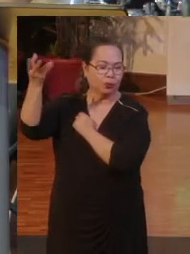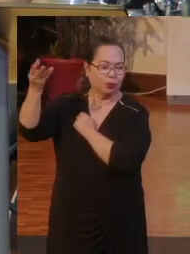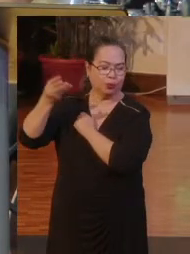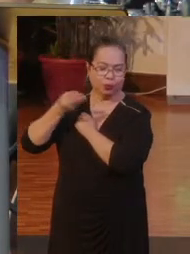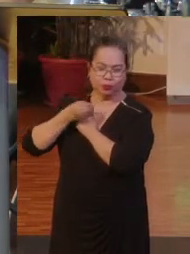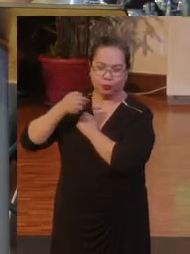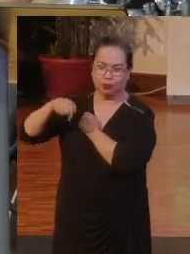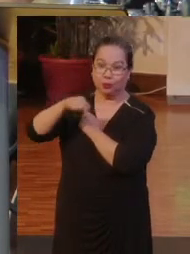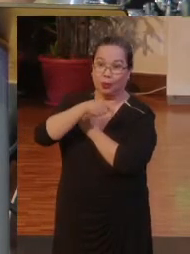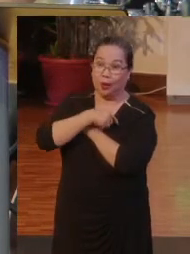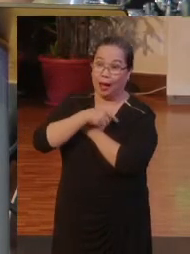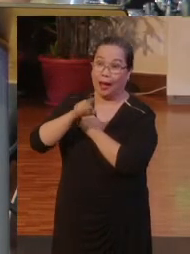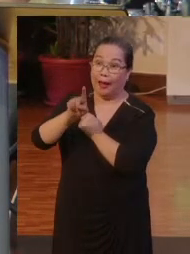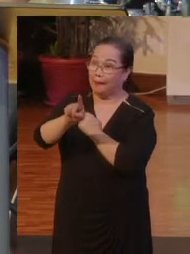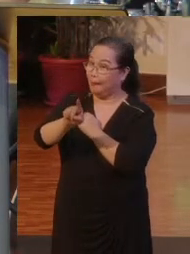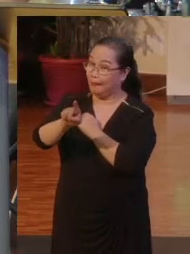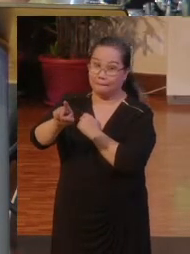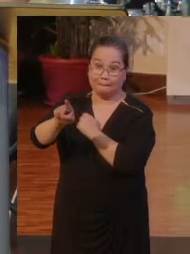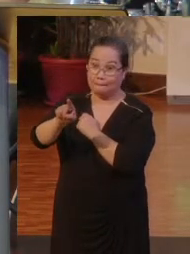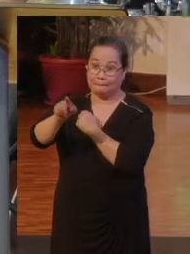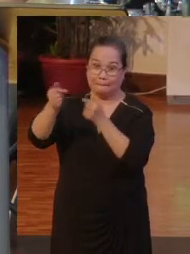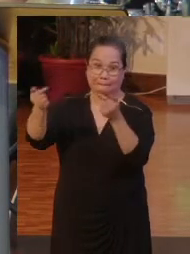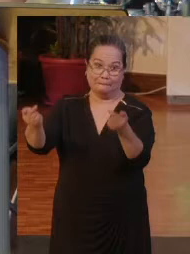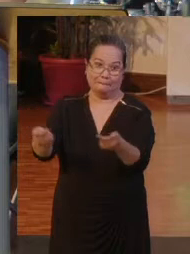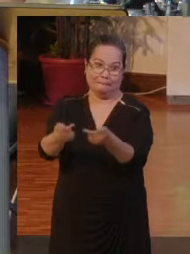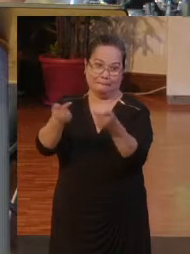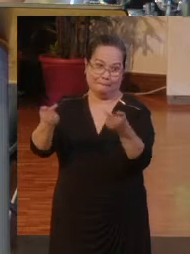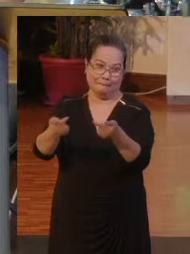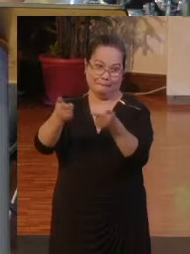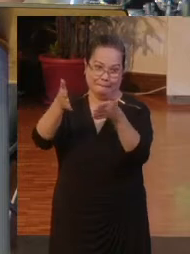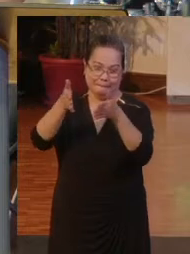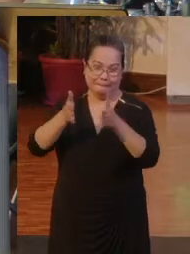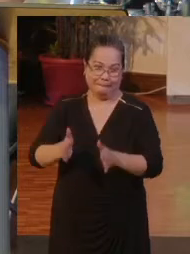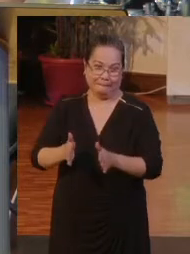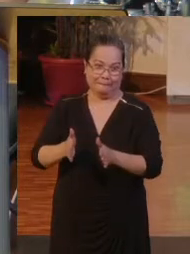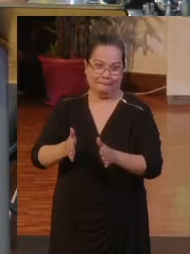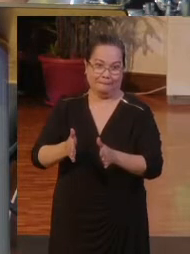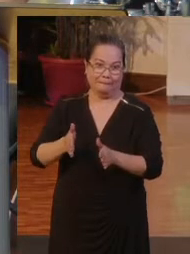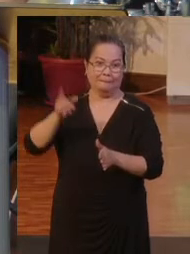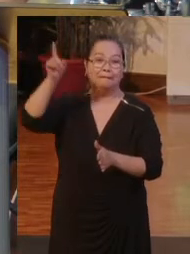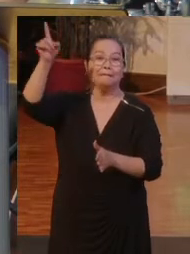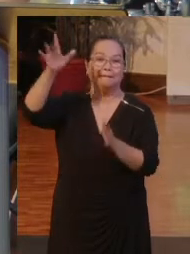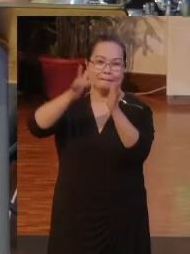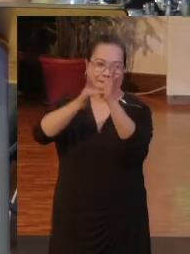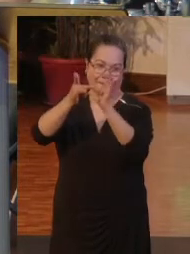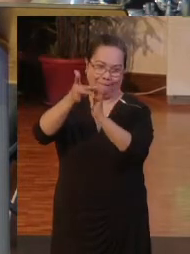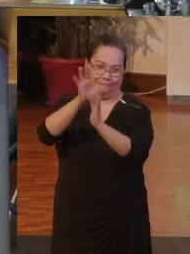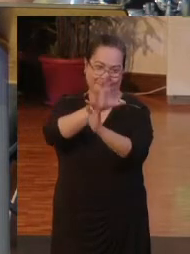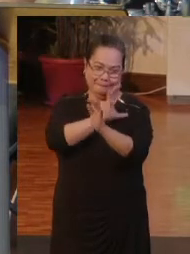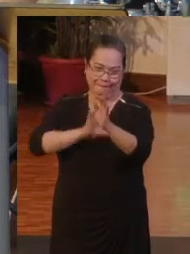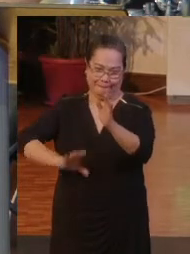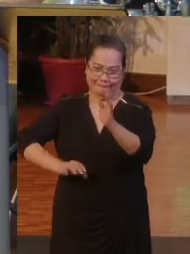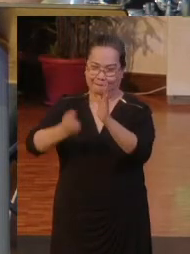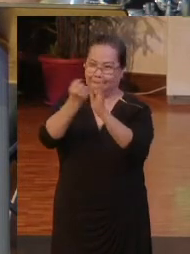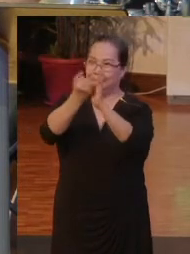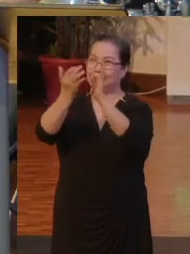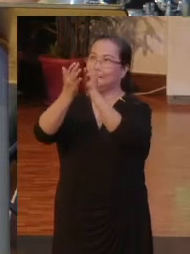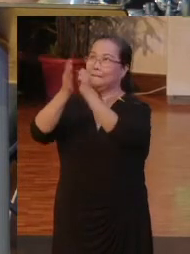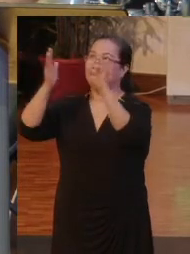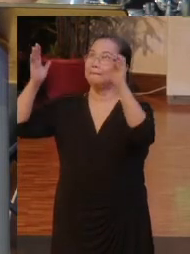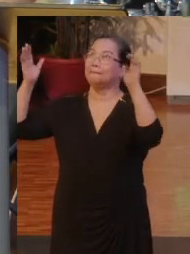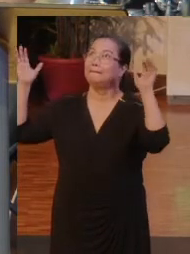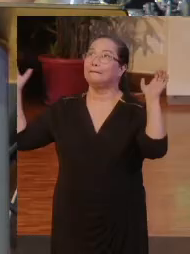that while we were still sinners, Christ died for